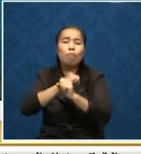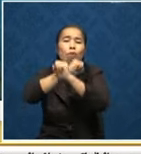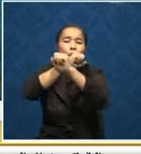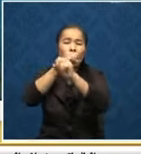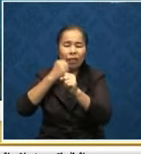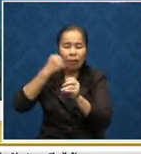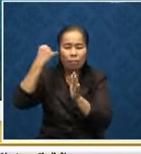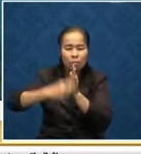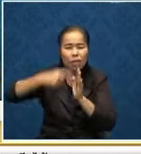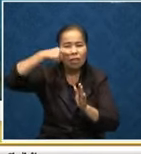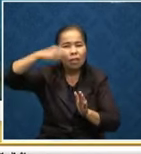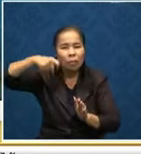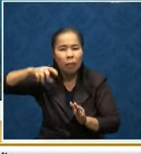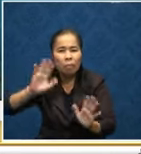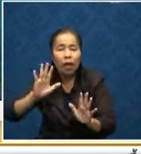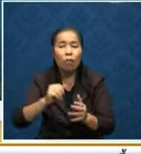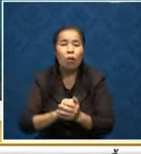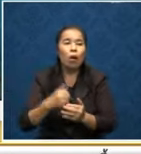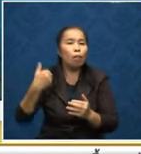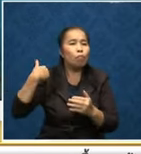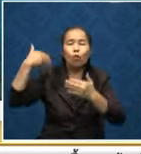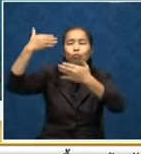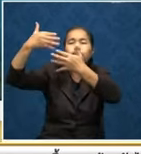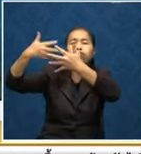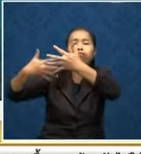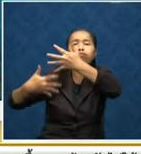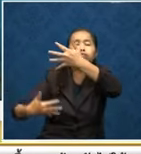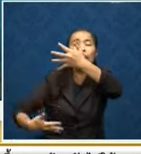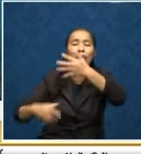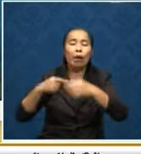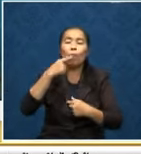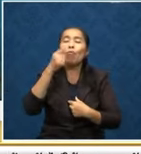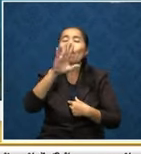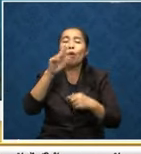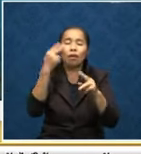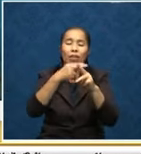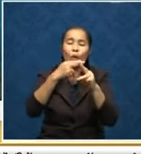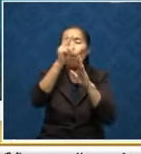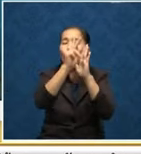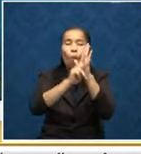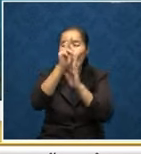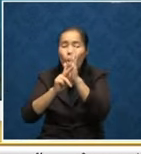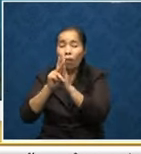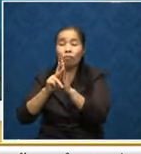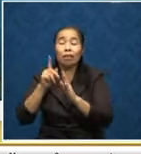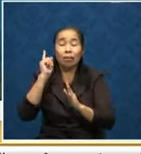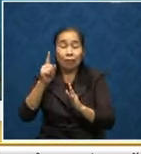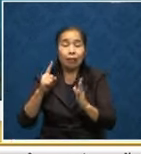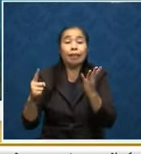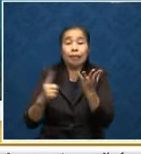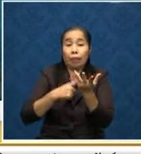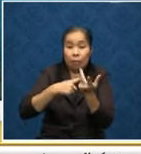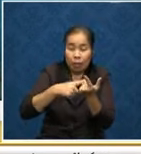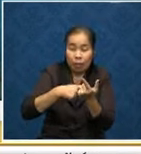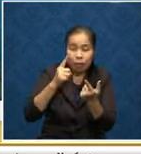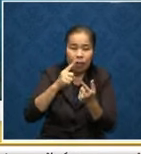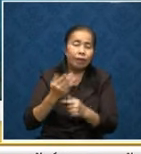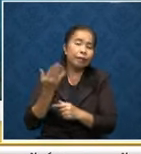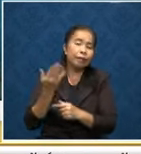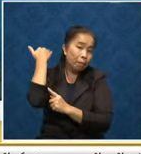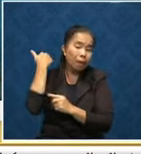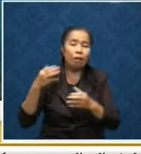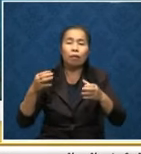รีและอีกหลายๆฉบับที่อยู่ในสไลด์หน้านี้ผมไม่ขออ่านทั้งหมดนะครับเดี๋ยวจะเสียเวลาทุกท่านจะเห็นได้ว่าโดยหลักสถิติที่ผ่านมาพร